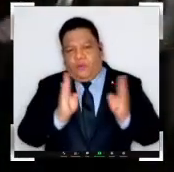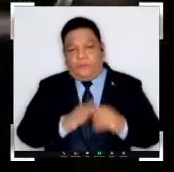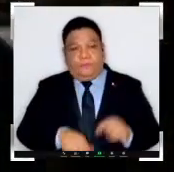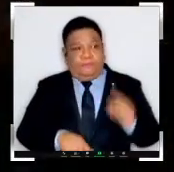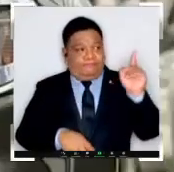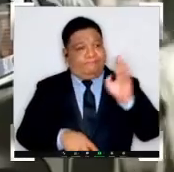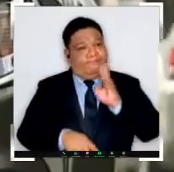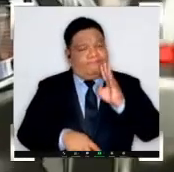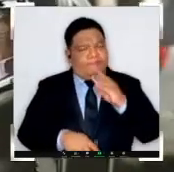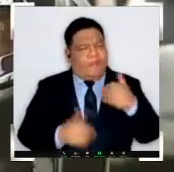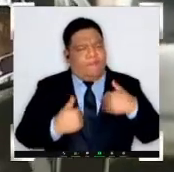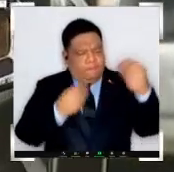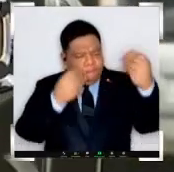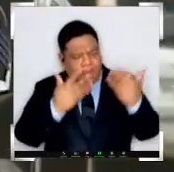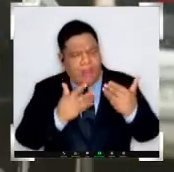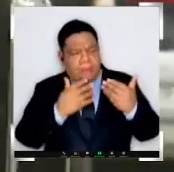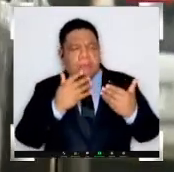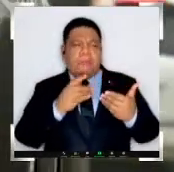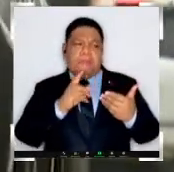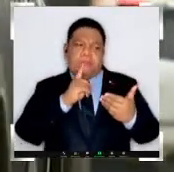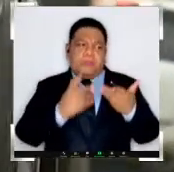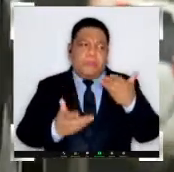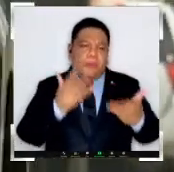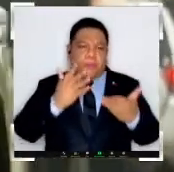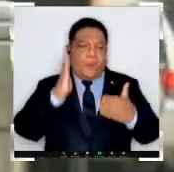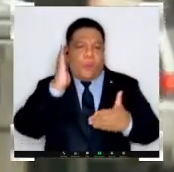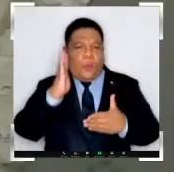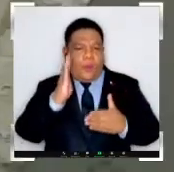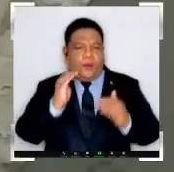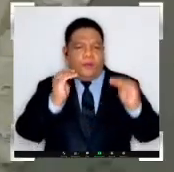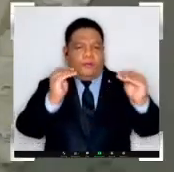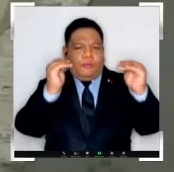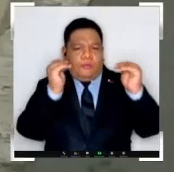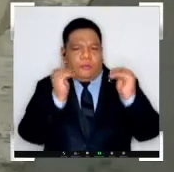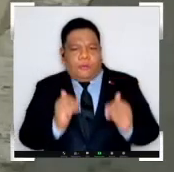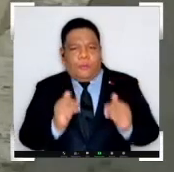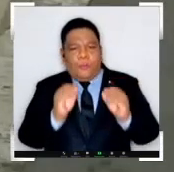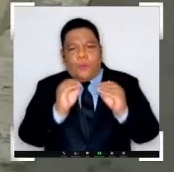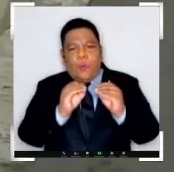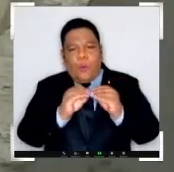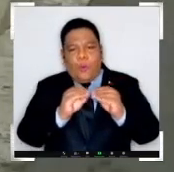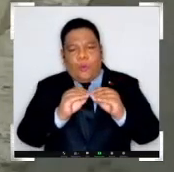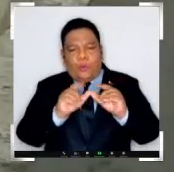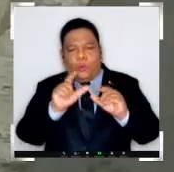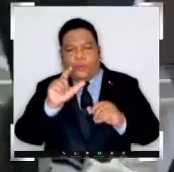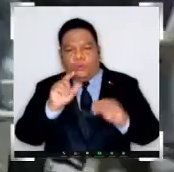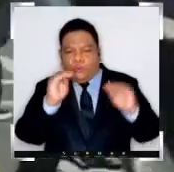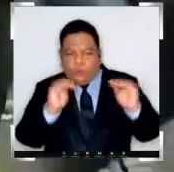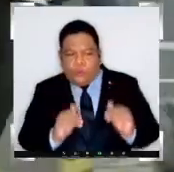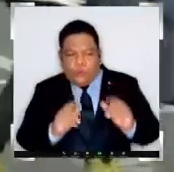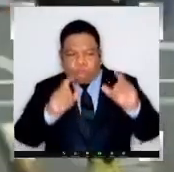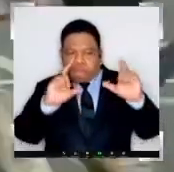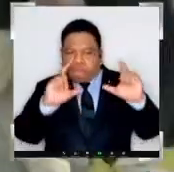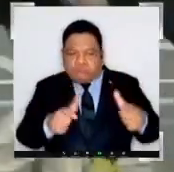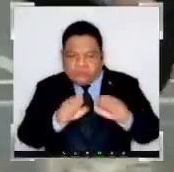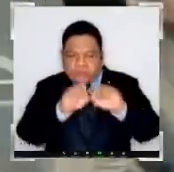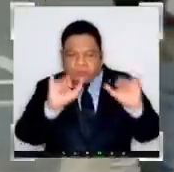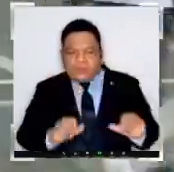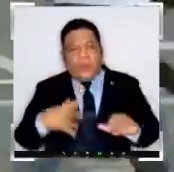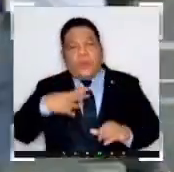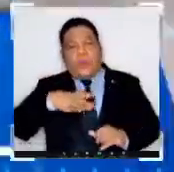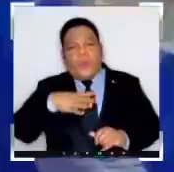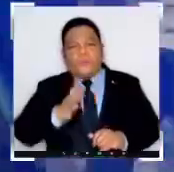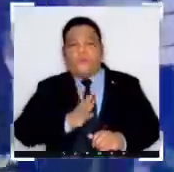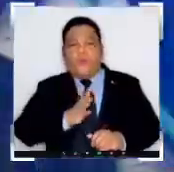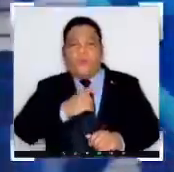already PT classified while lower classification. We're just waiting for the formal announcement. Ako si Corinne